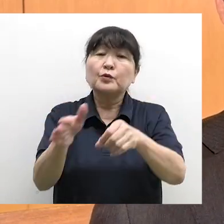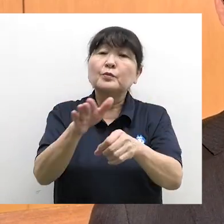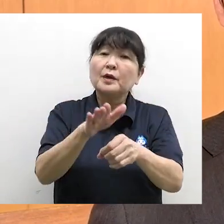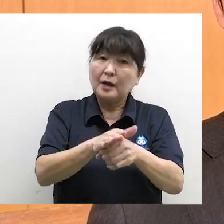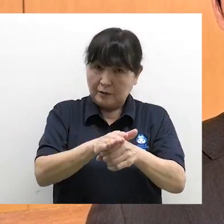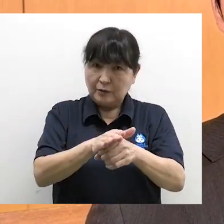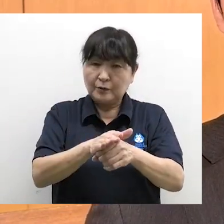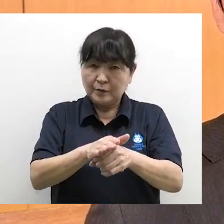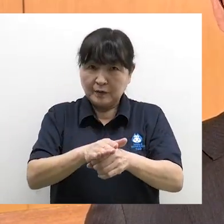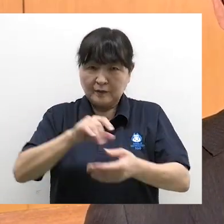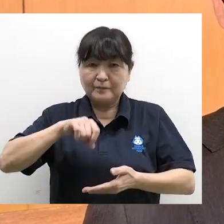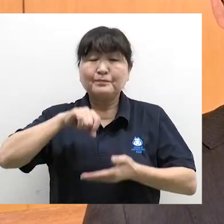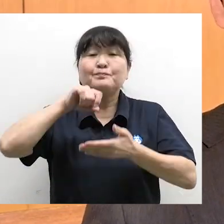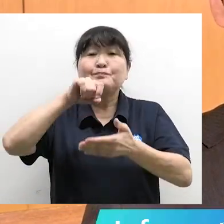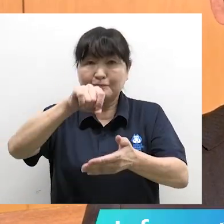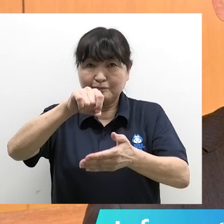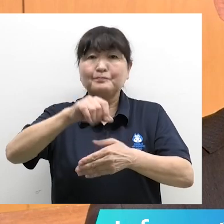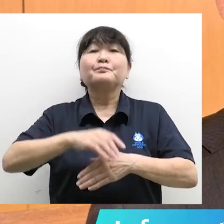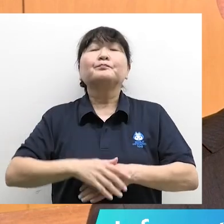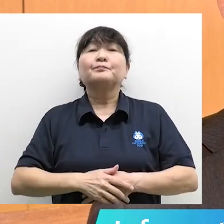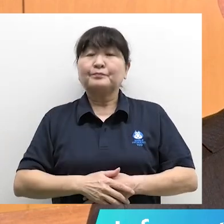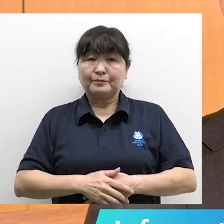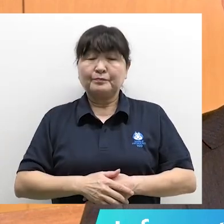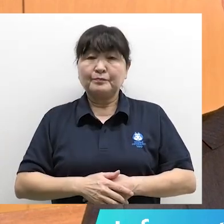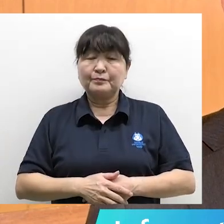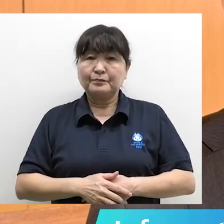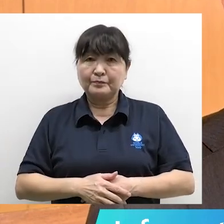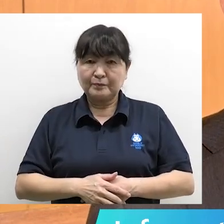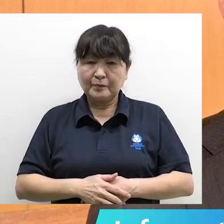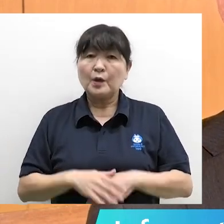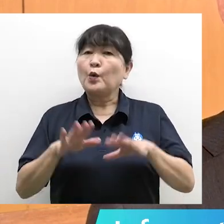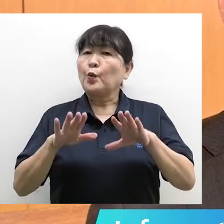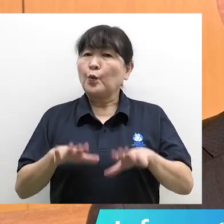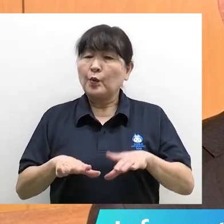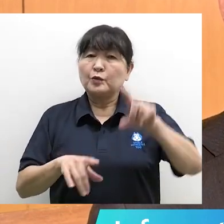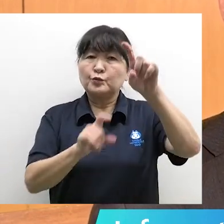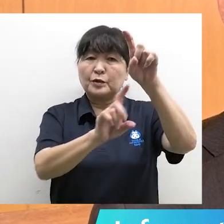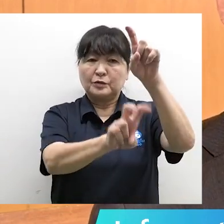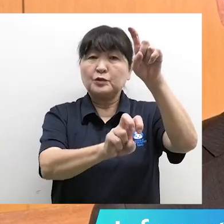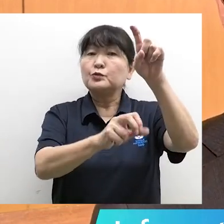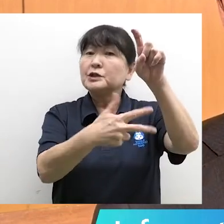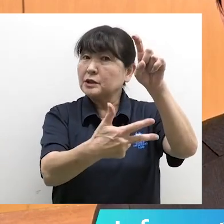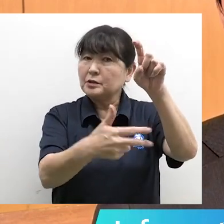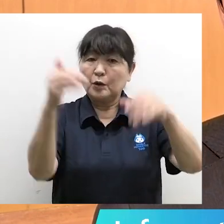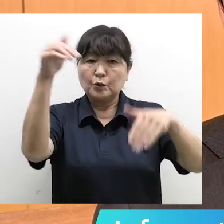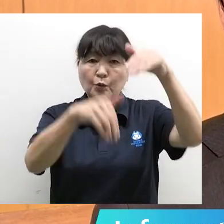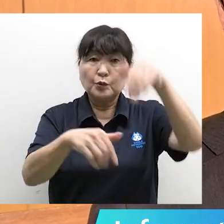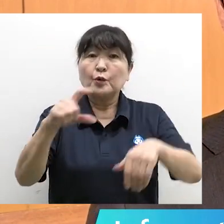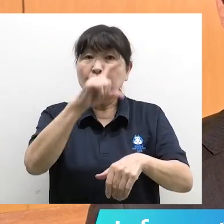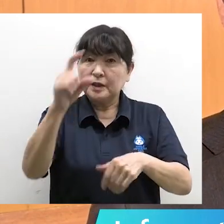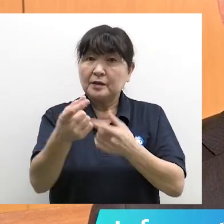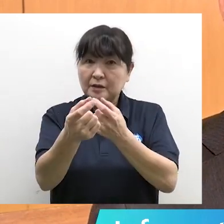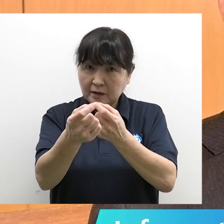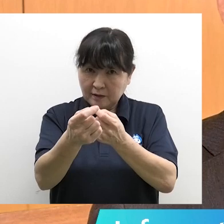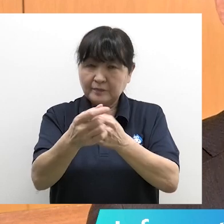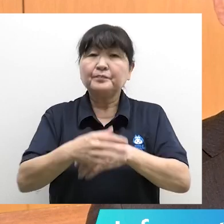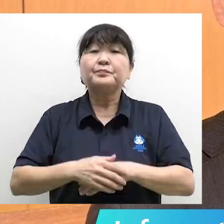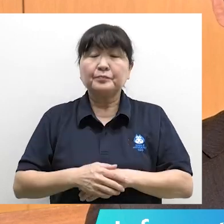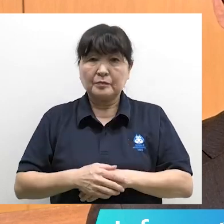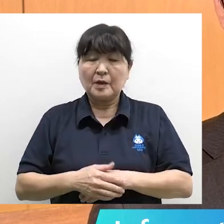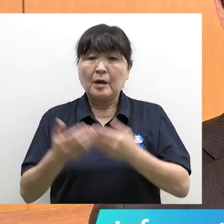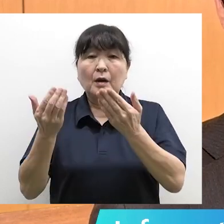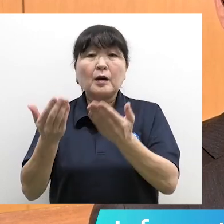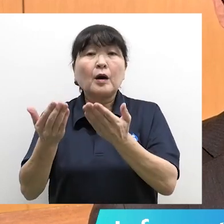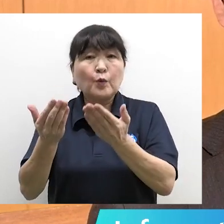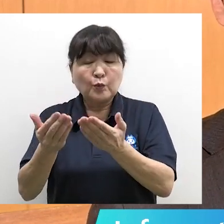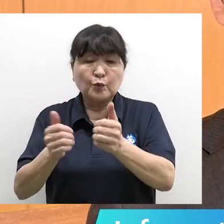続けてまいりたいと思います。まず今回は10月27日が投票日でございますが、学校の運